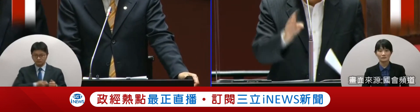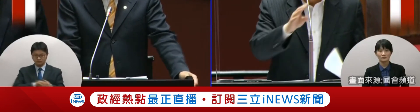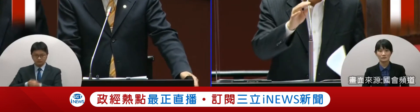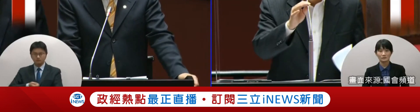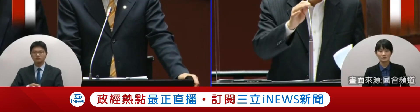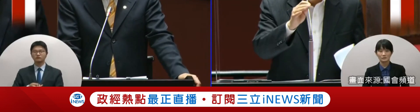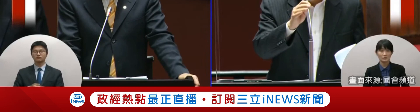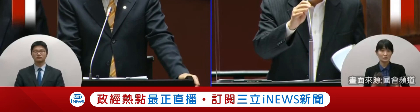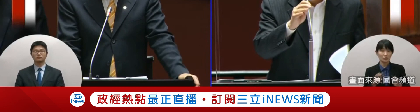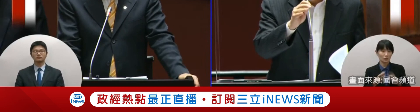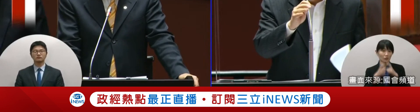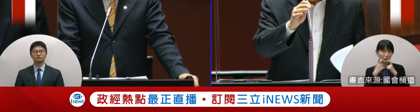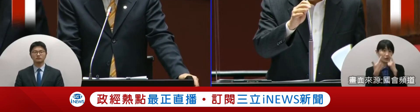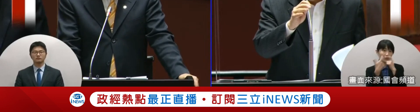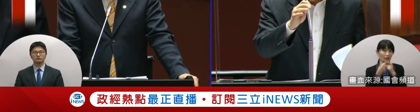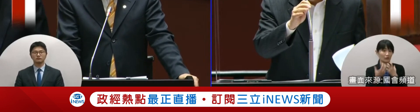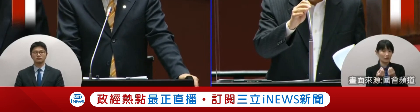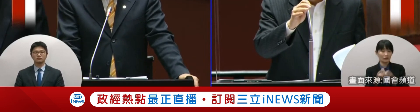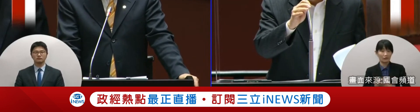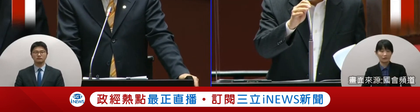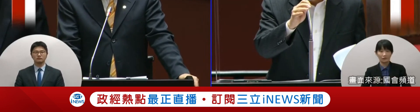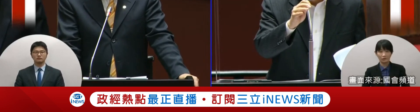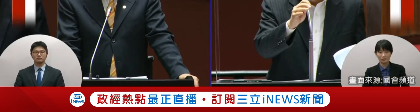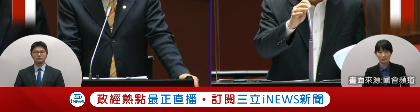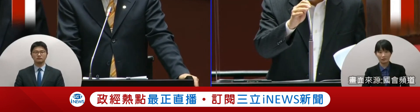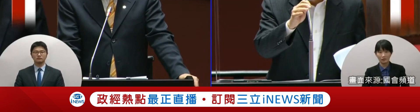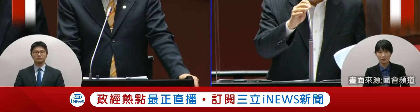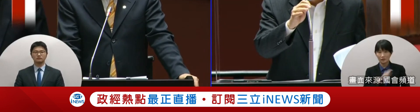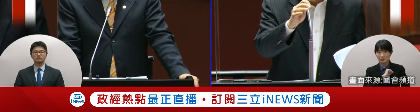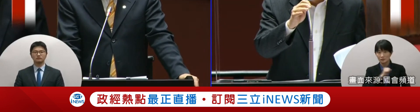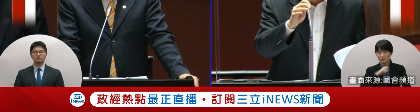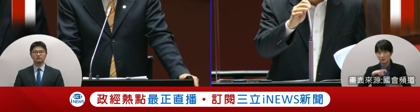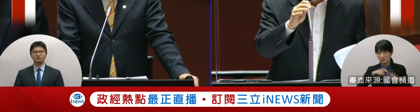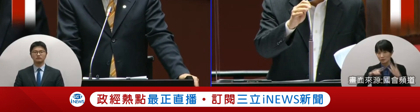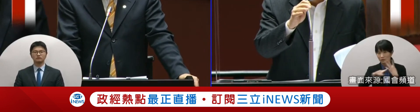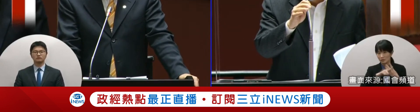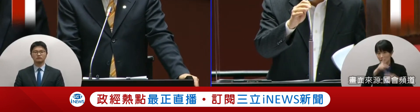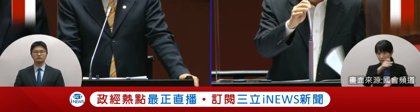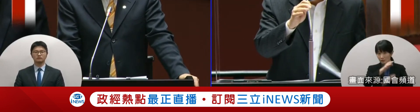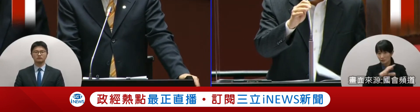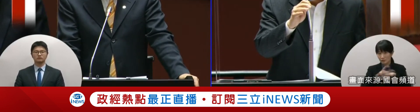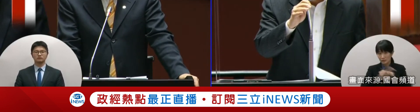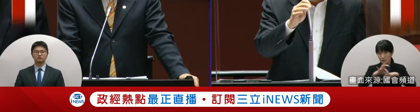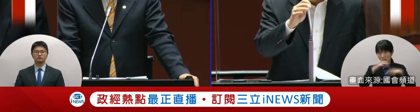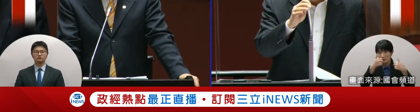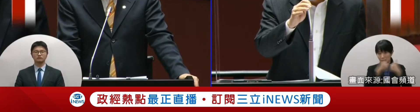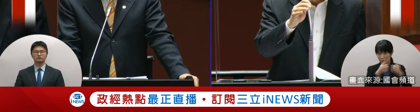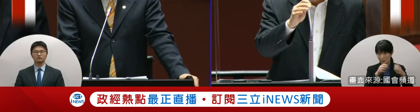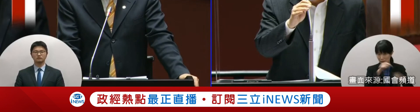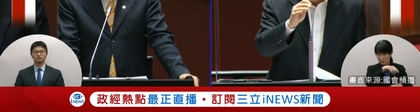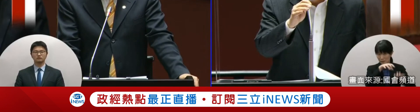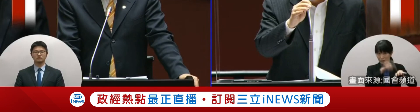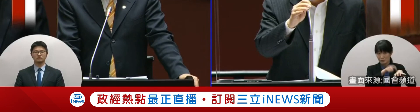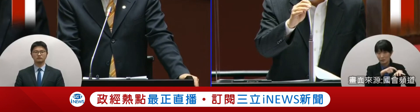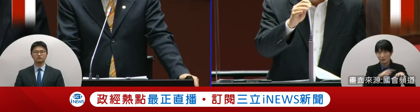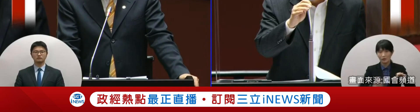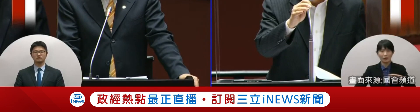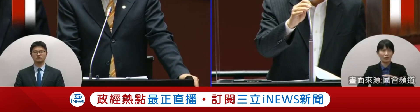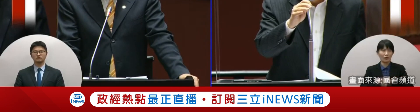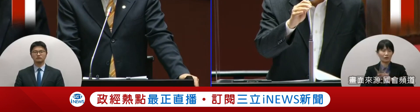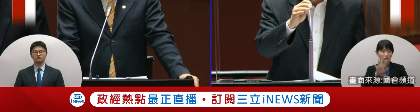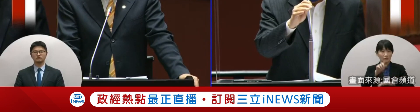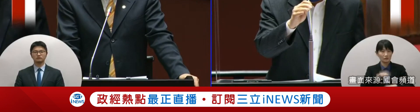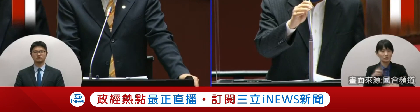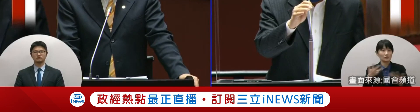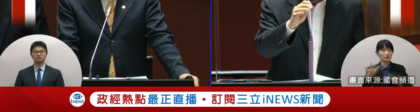你没有回答我哦，就是自强工业科学基金会它违反这部分，因为你移到经济